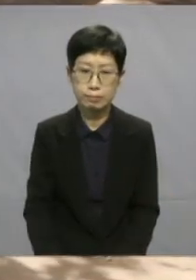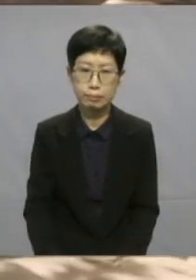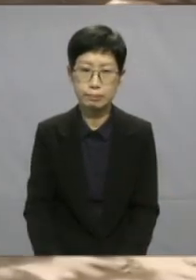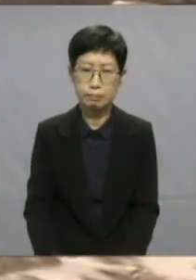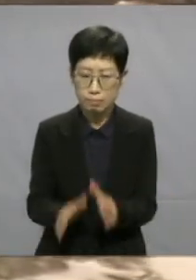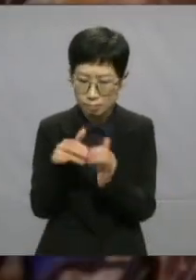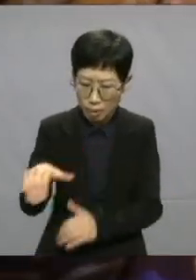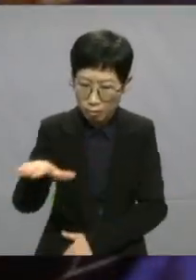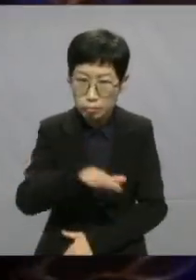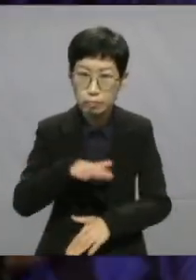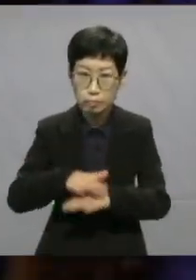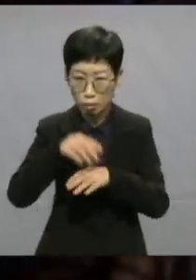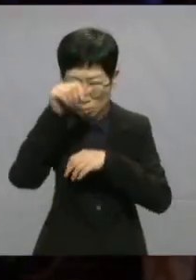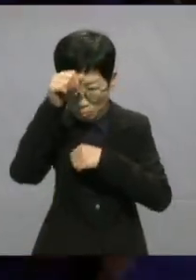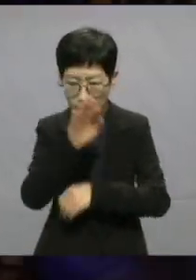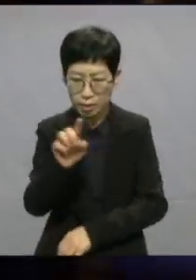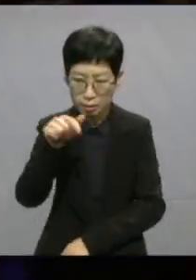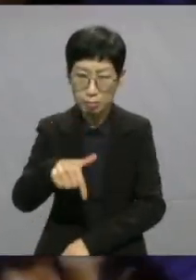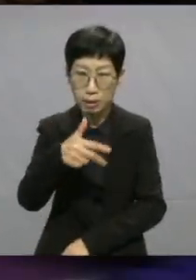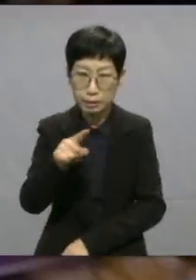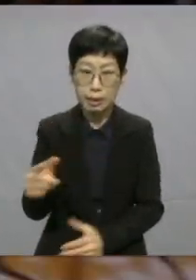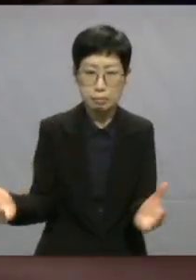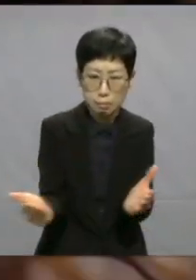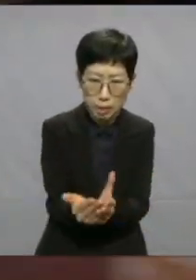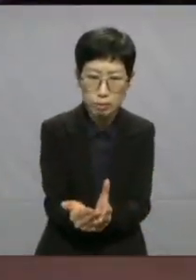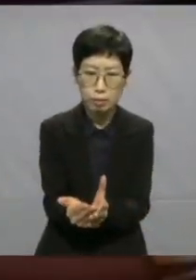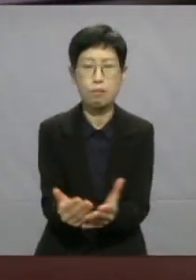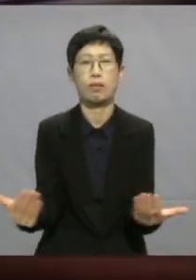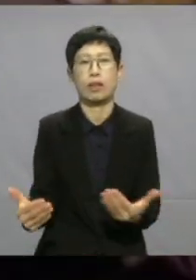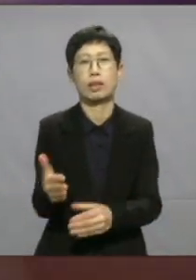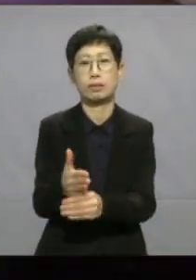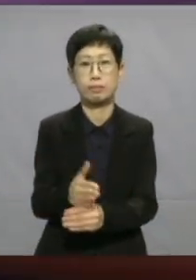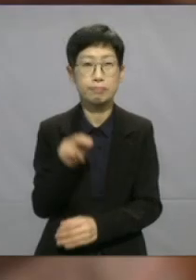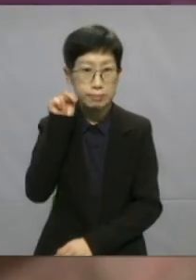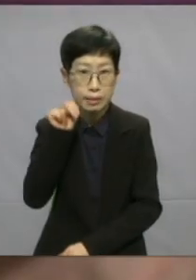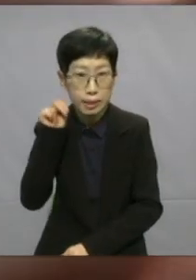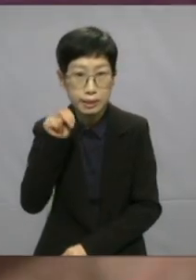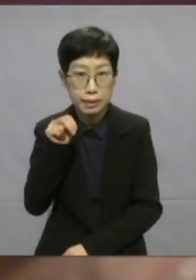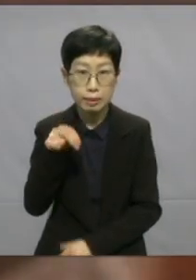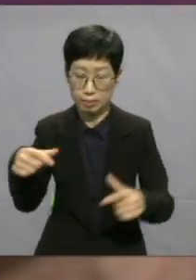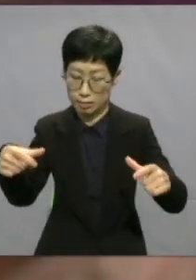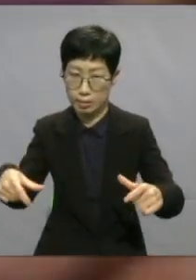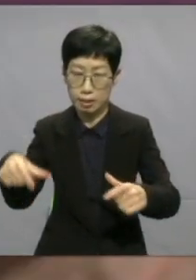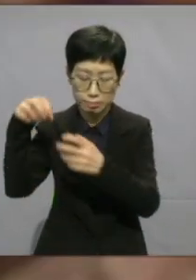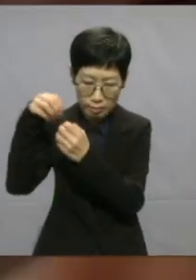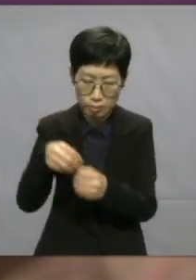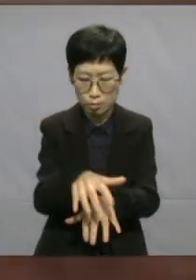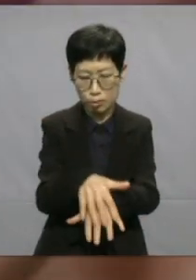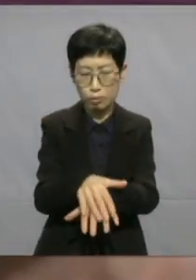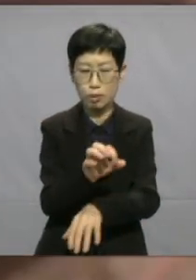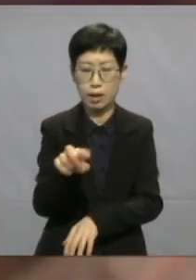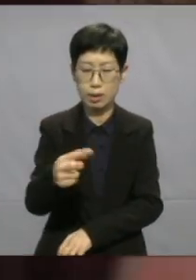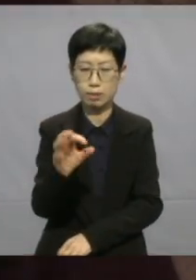직공들이 손과 발을 박자에 맞춰 나무 배틀을 두드립니다. 나이지리아 요르바족의 전통 직물 아소오케를